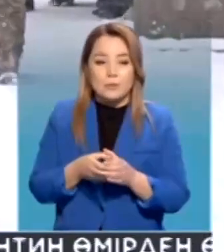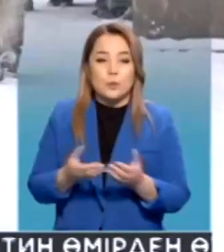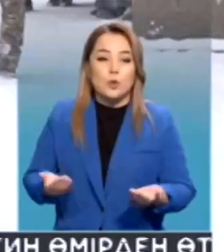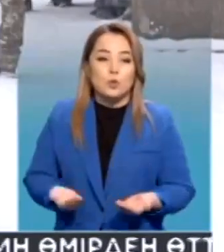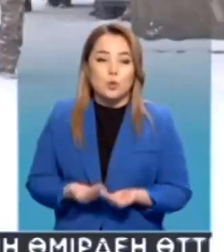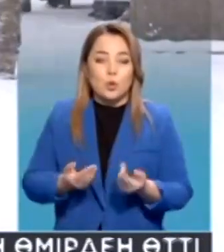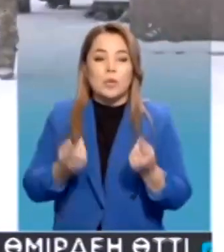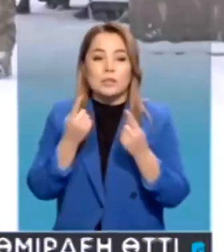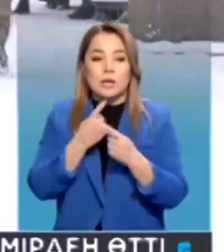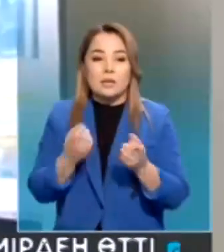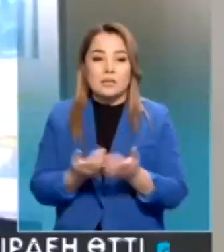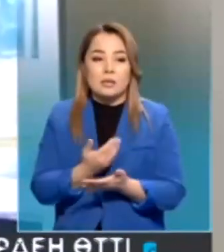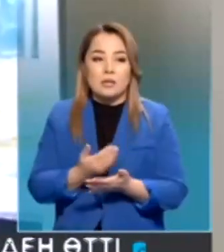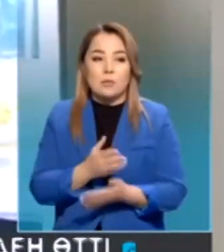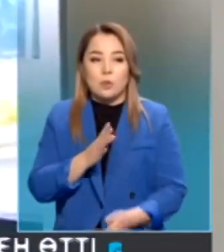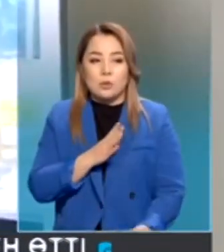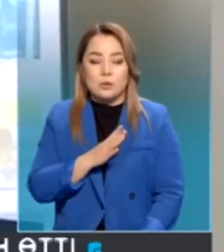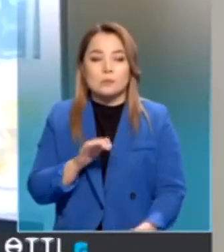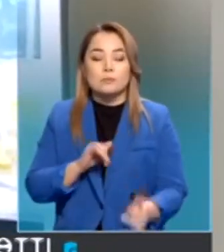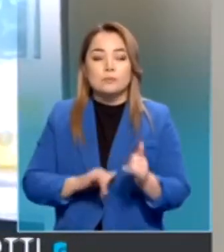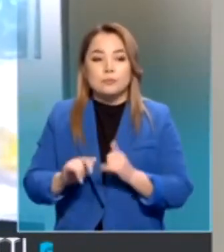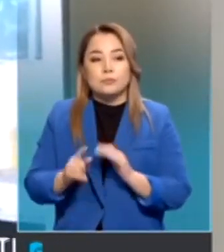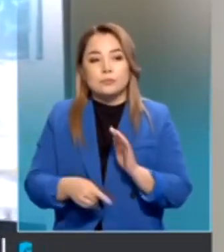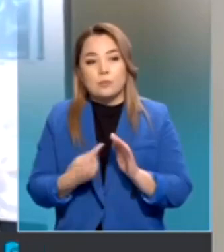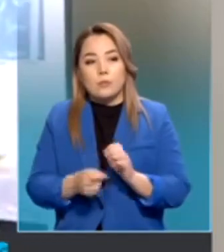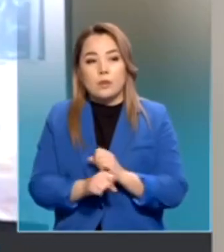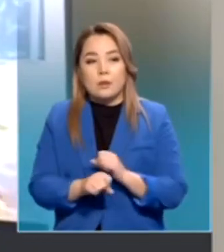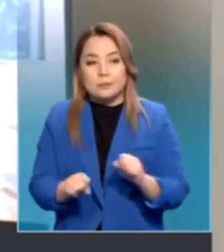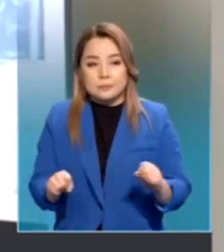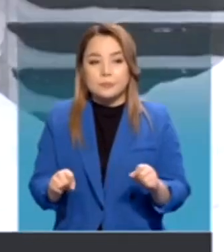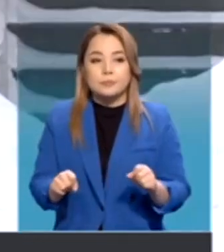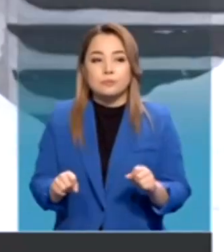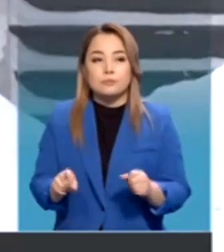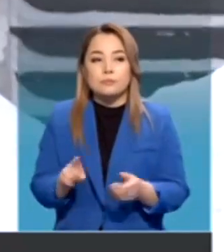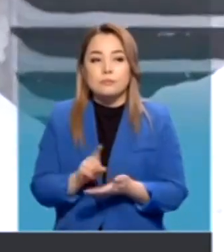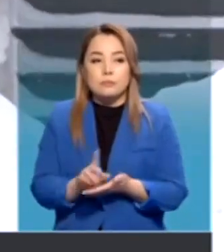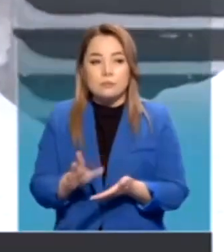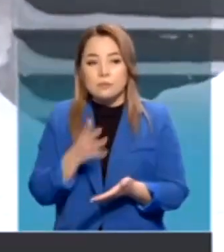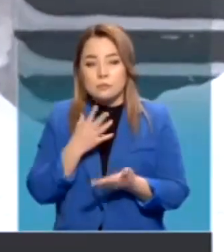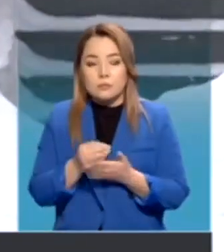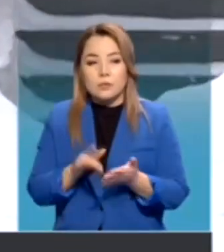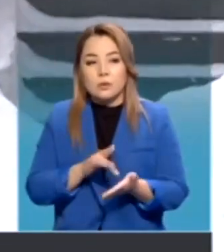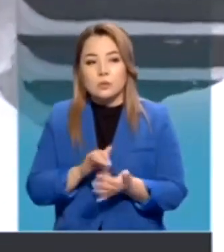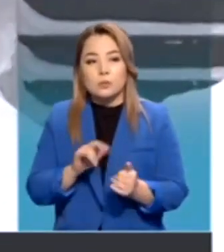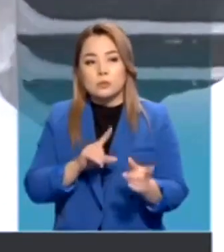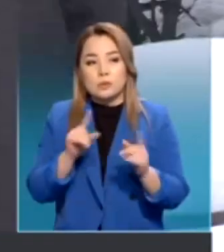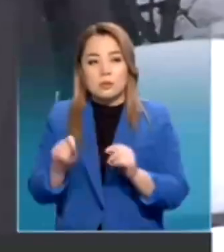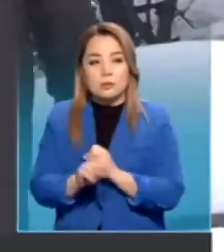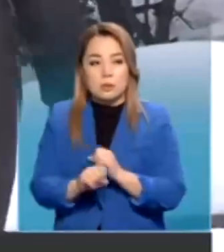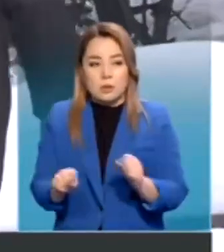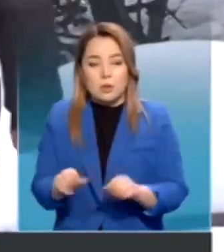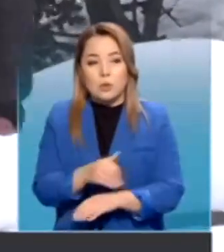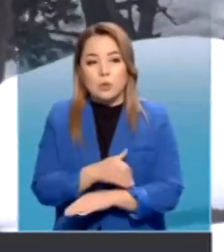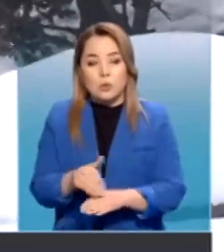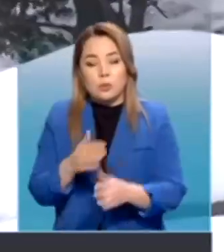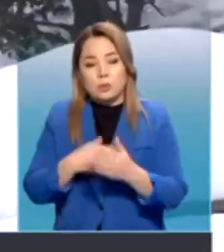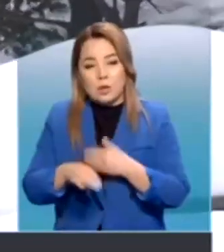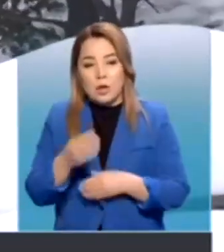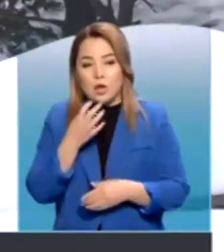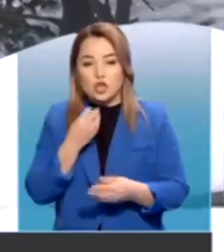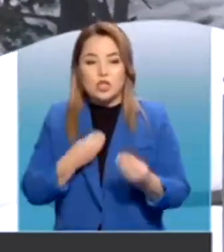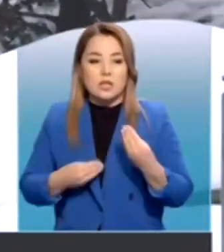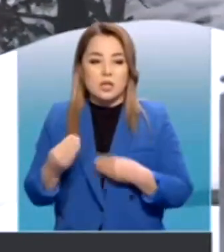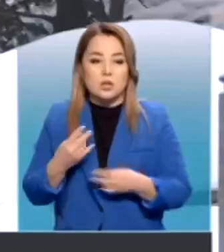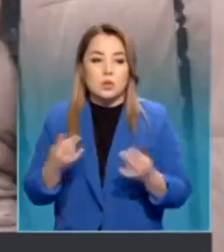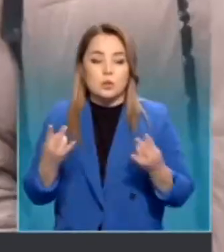тұрғындарға ескерту жасады. Көшеге ұзақ серуендемеңіз. Қажетсіз қаладан тыс жерлерге бармаңыз. Көшеге шыққанда жылы киініп